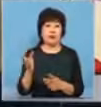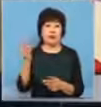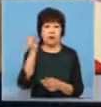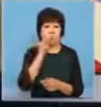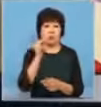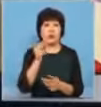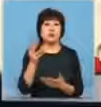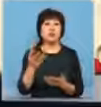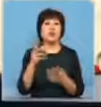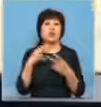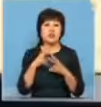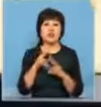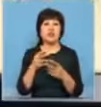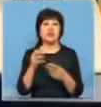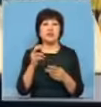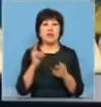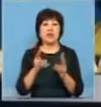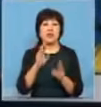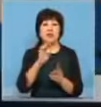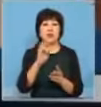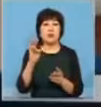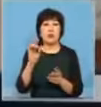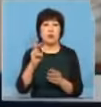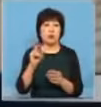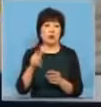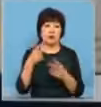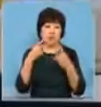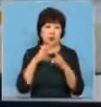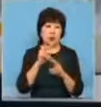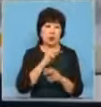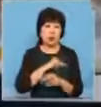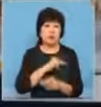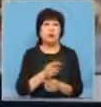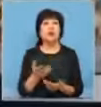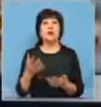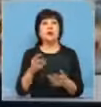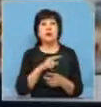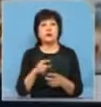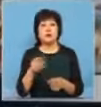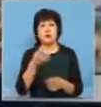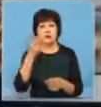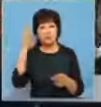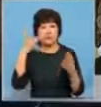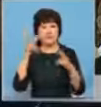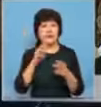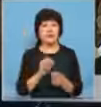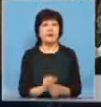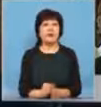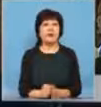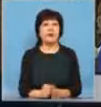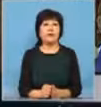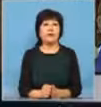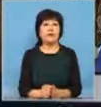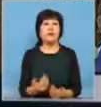специальности техник-технолог. Мне очень нравится готовить и вкладывать в этот процесс всю свою фантазию, подчеркивает начинающий повар. Сегодня я